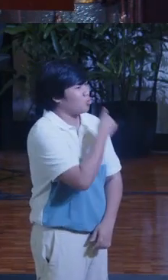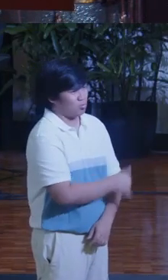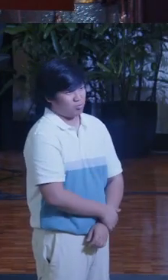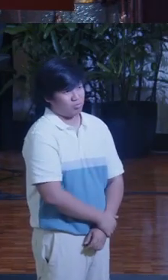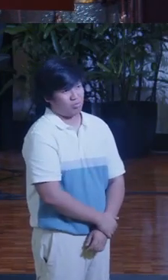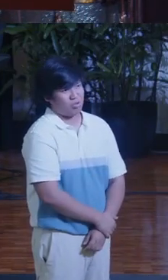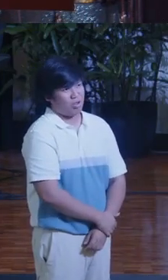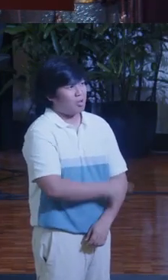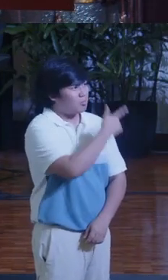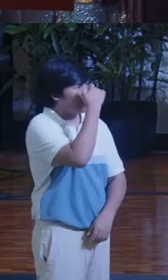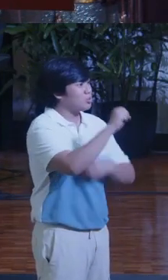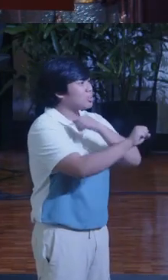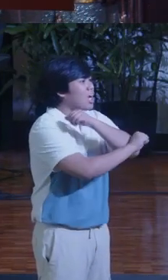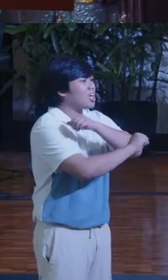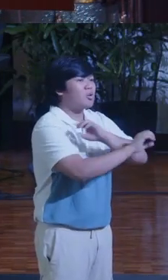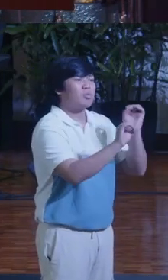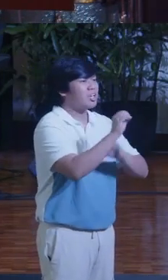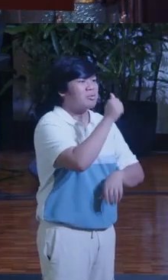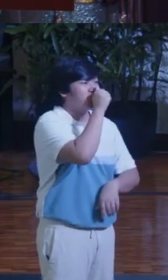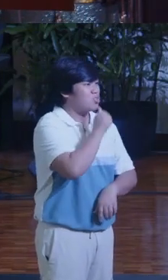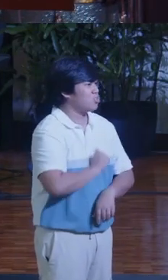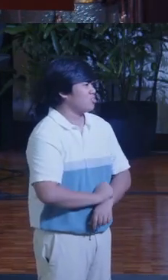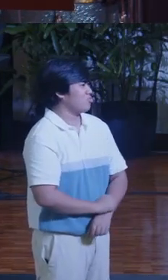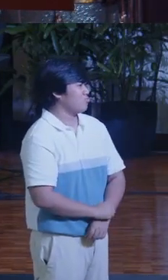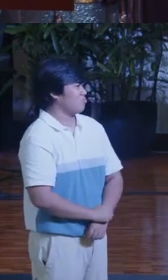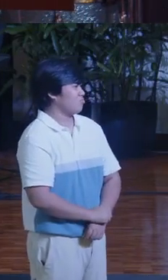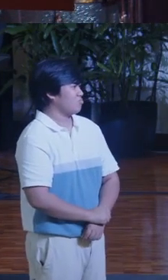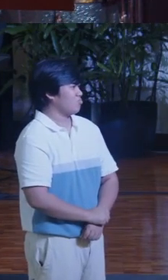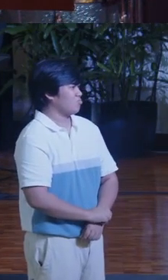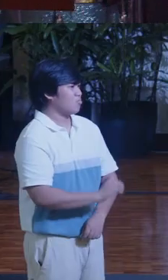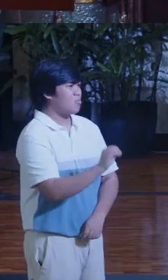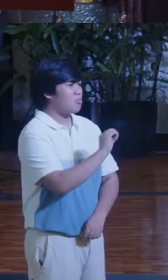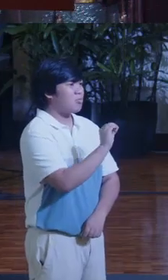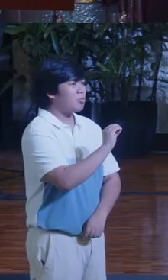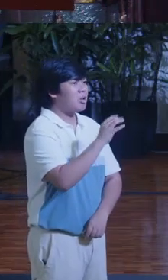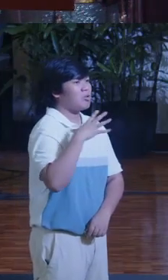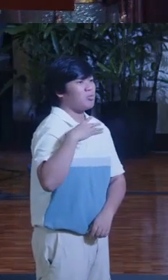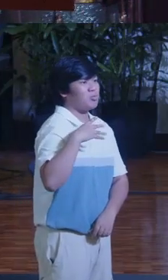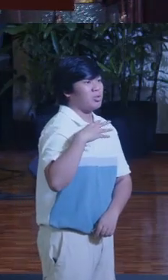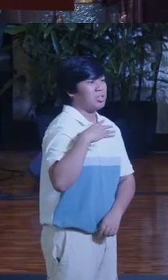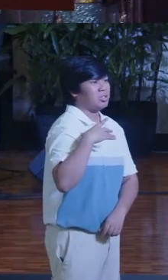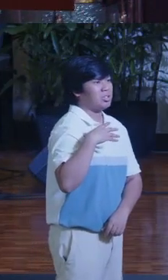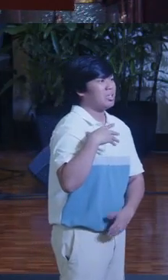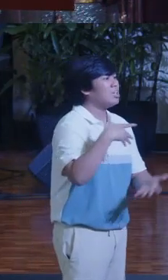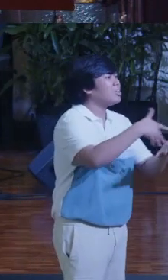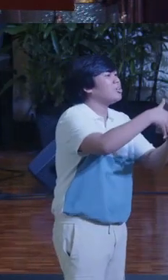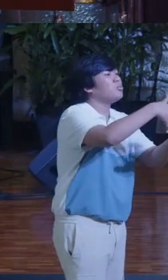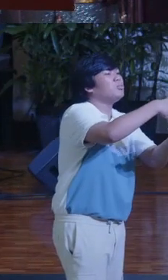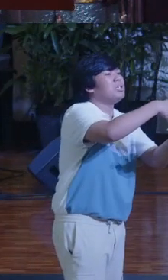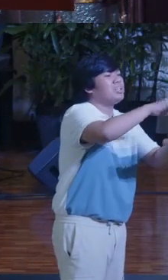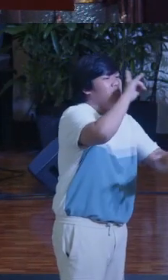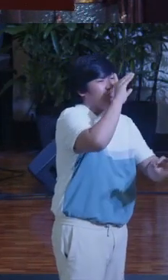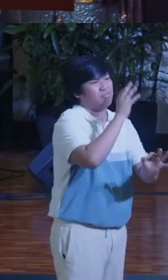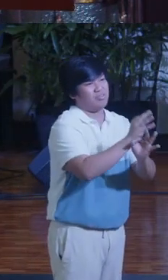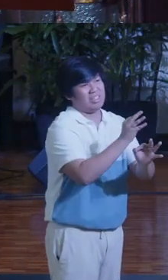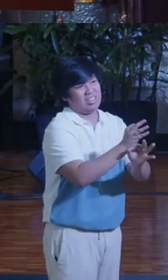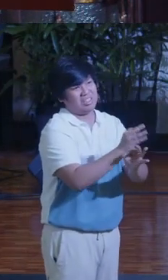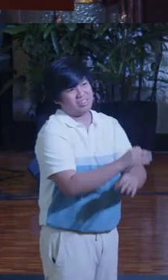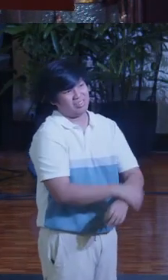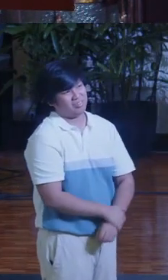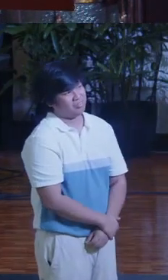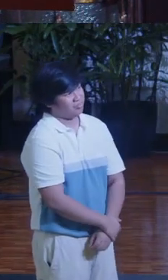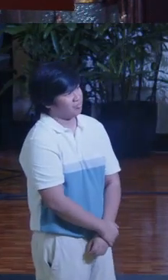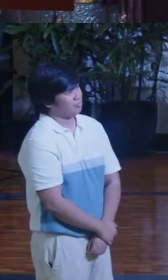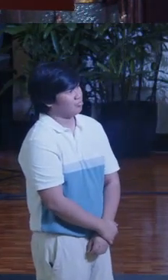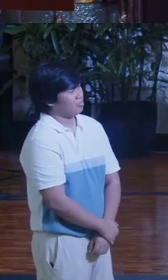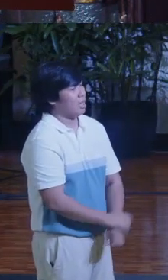So si Sarah ay nagkaroon ng kahinaan ng pananampalataya. Pero pakinggan niyo susunod.